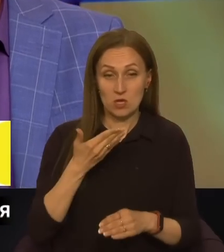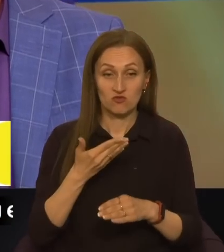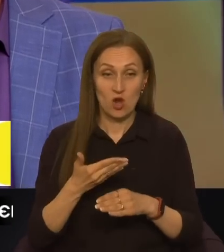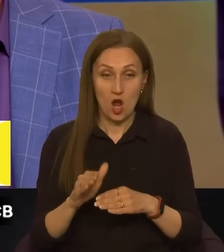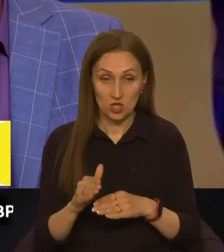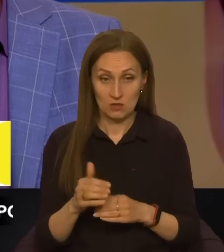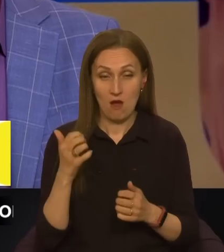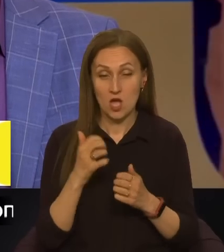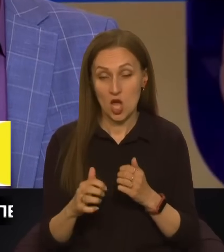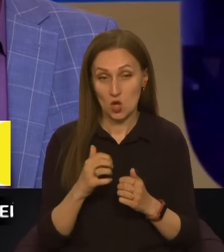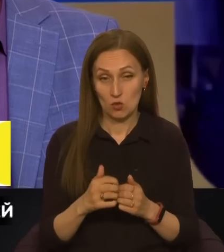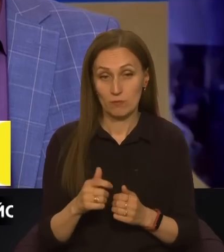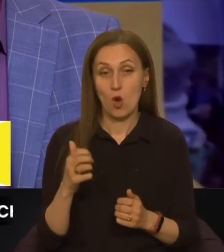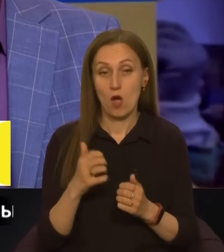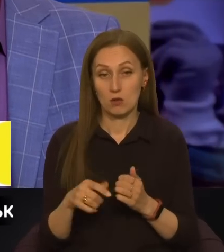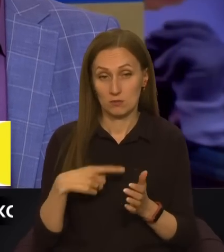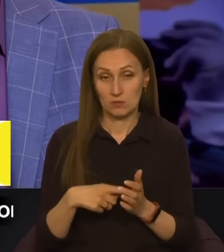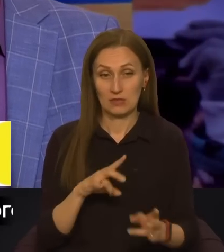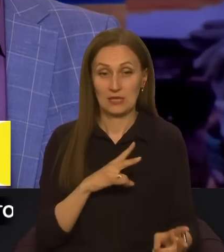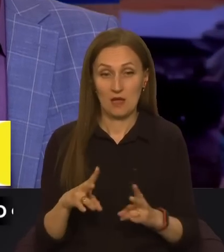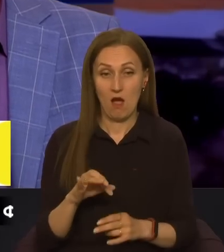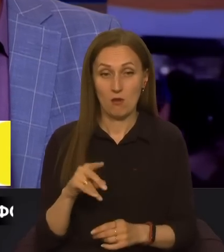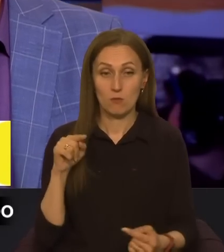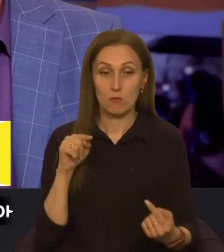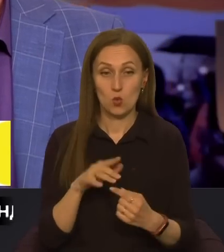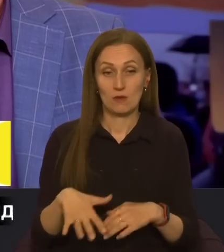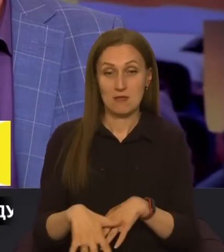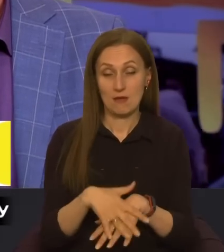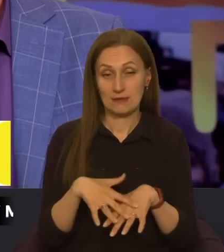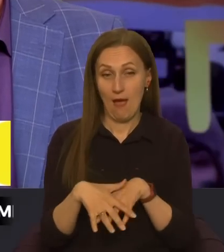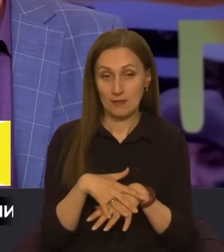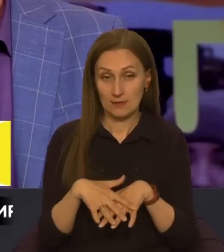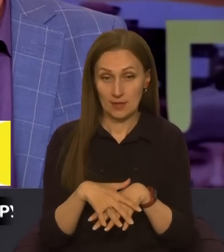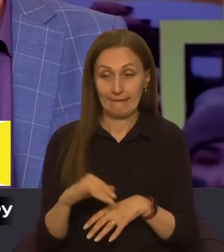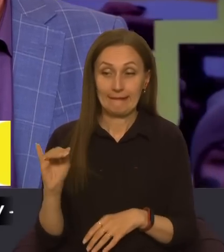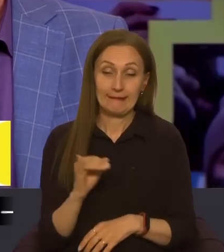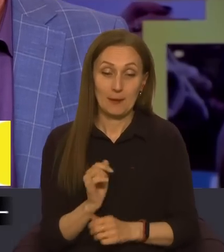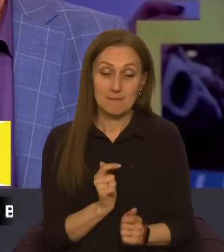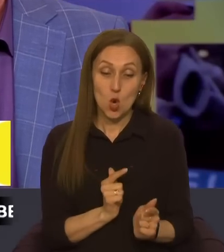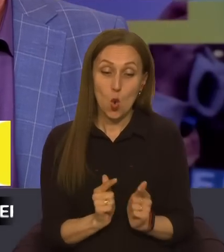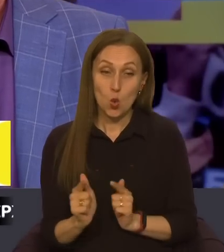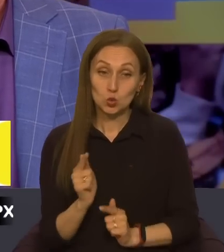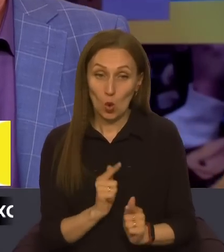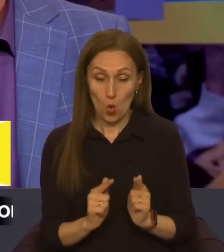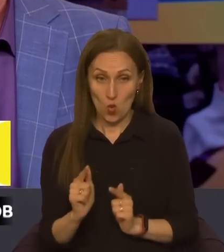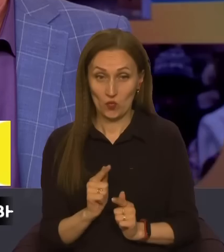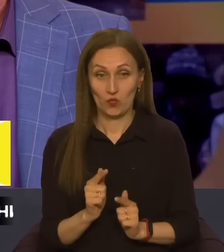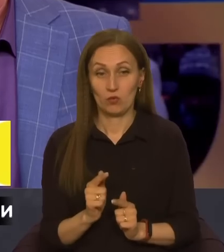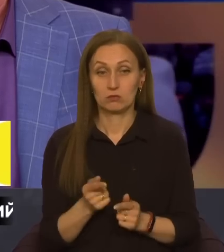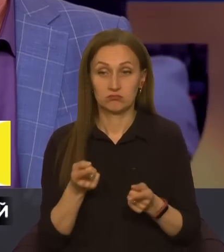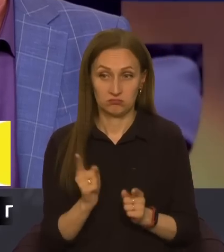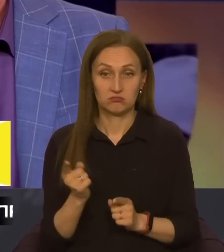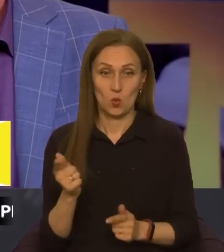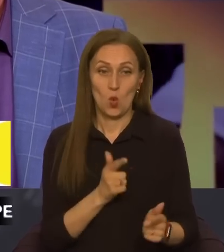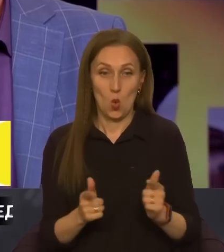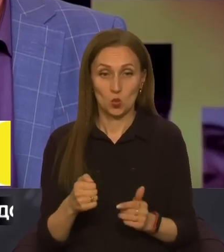частині Херсонщини, по Херсону, терористичні акти проти населення і підготовка. Вони дійсно